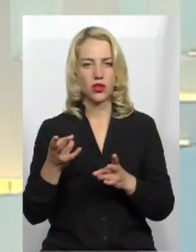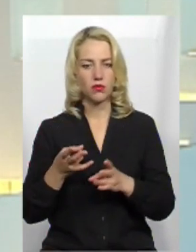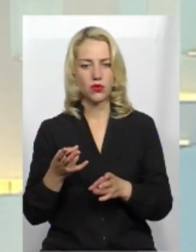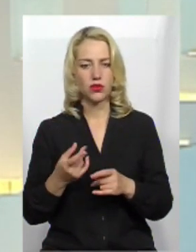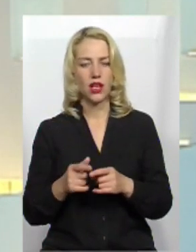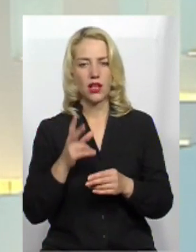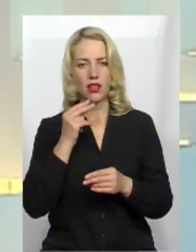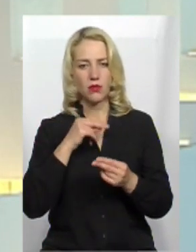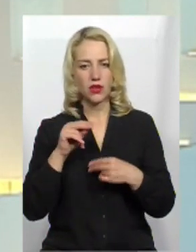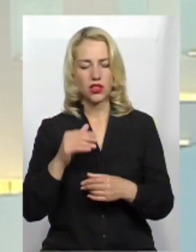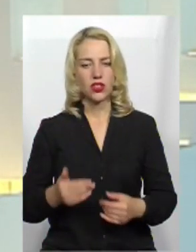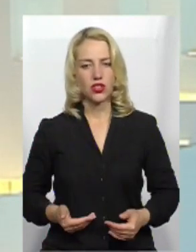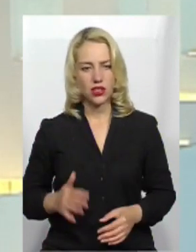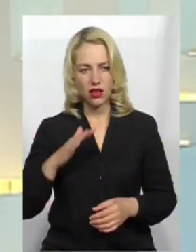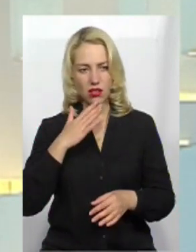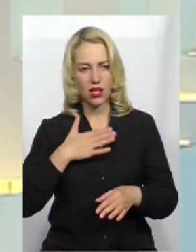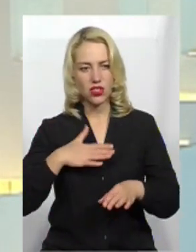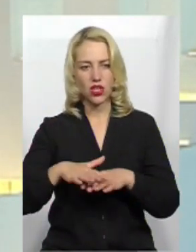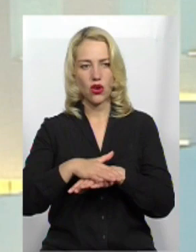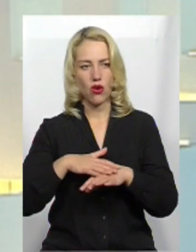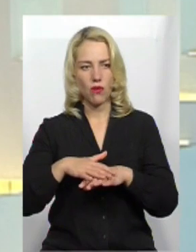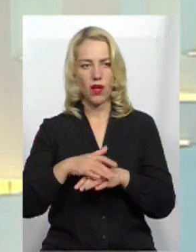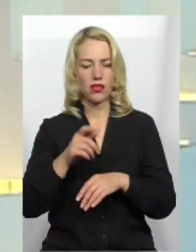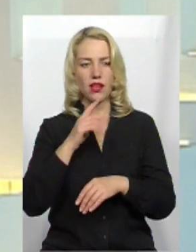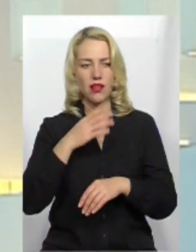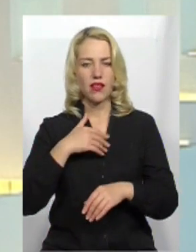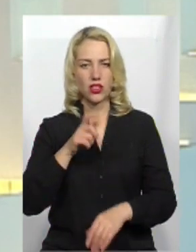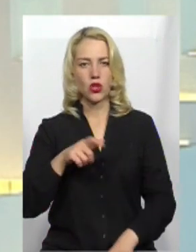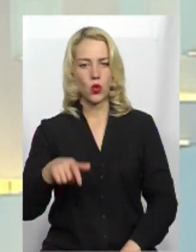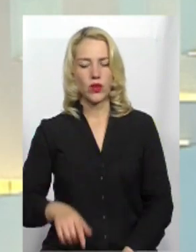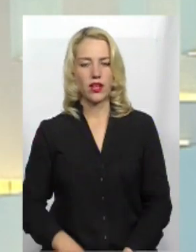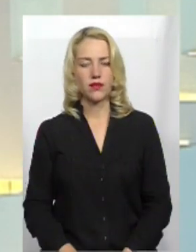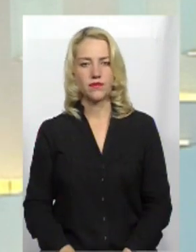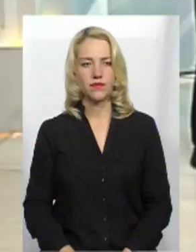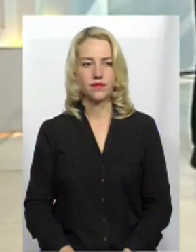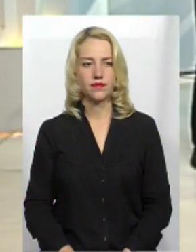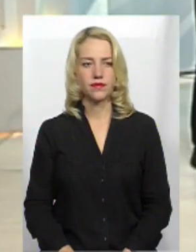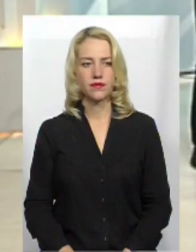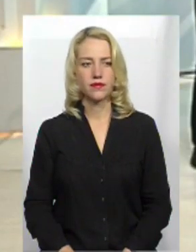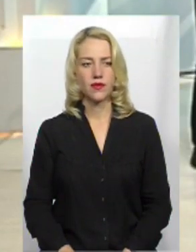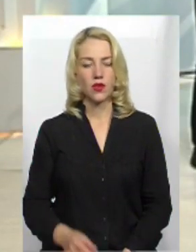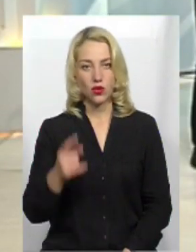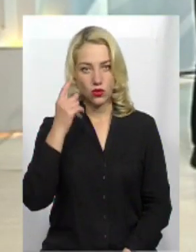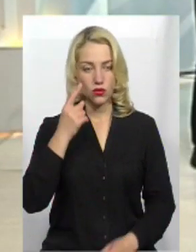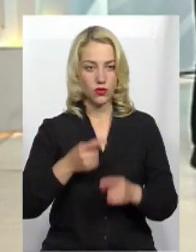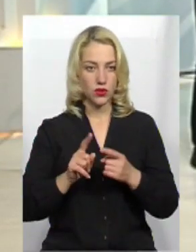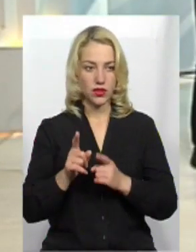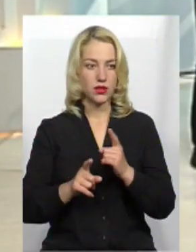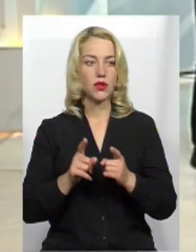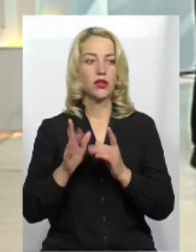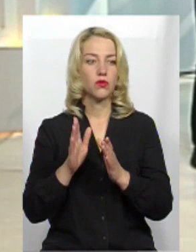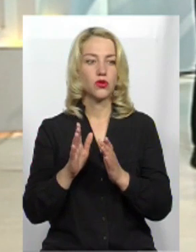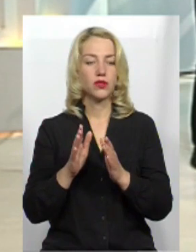потребують на покращення життя наших громад, на покращення життя наших людей. І думаю, що ці зміни будуть